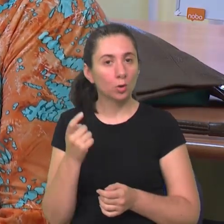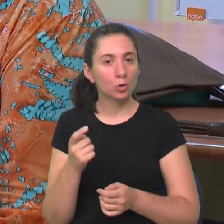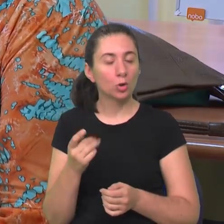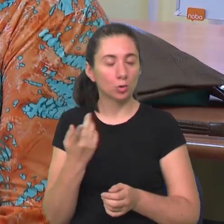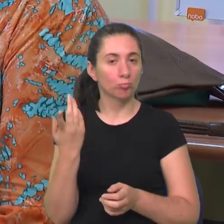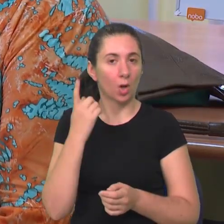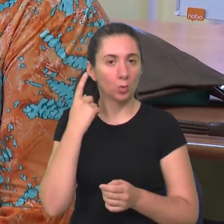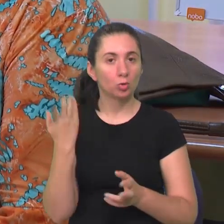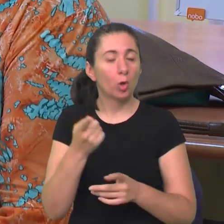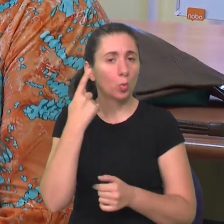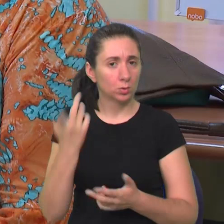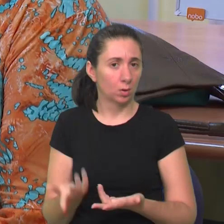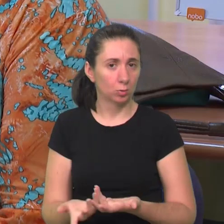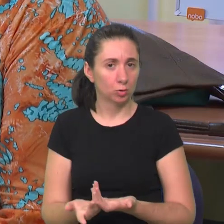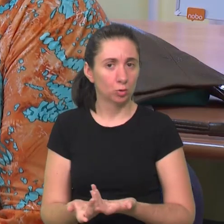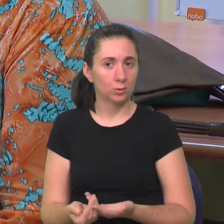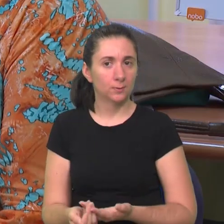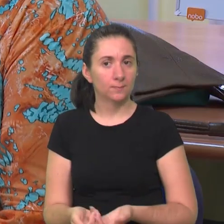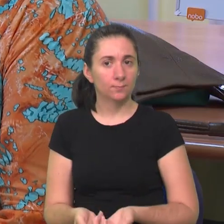sociokulturološki značaj. Šta to znači?